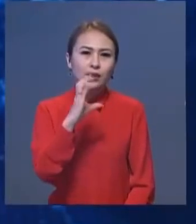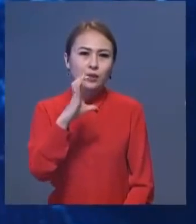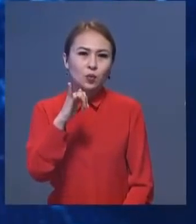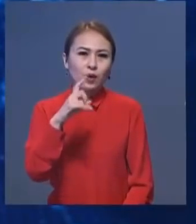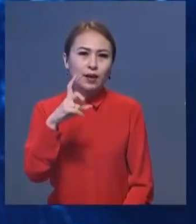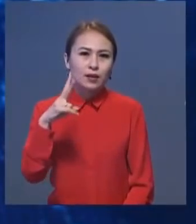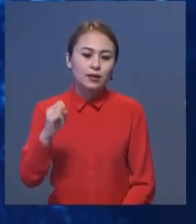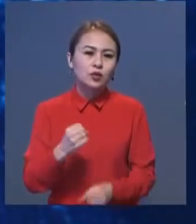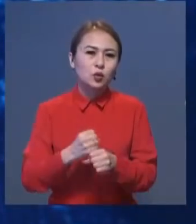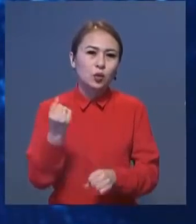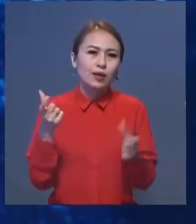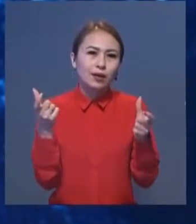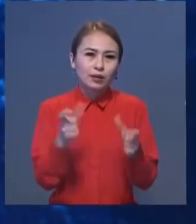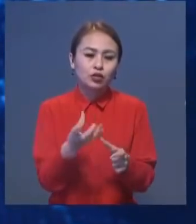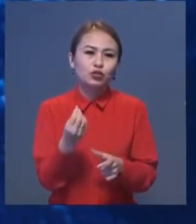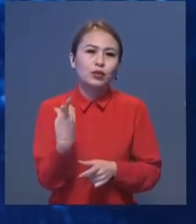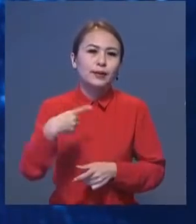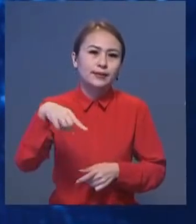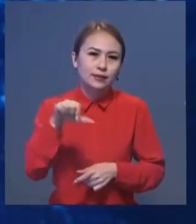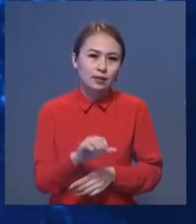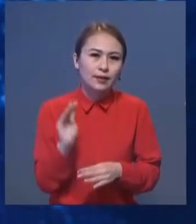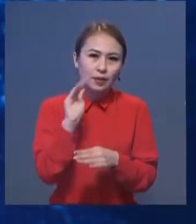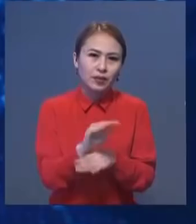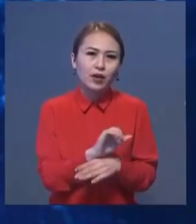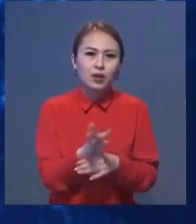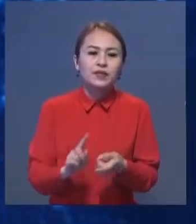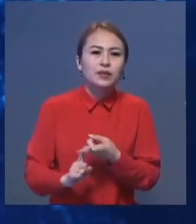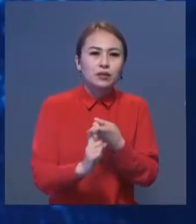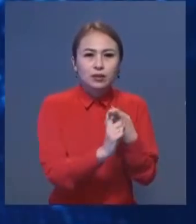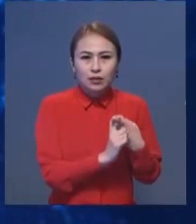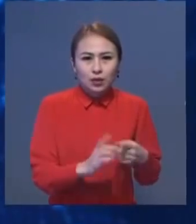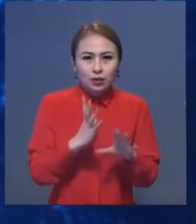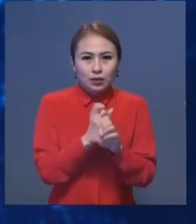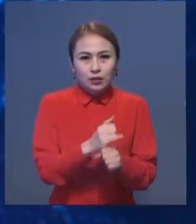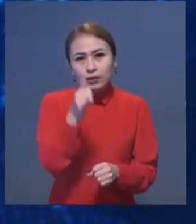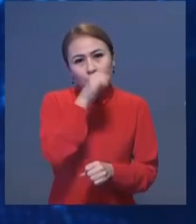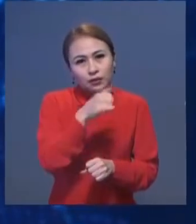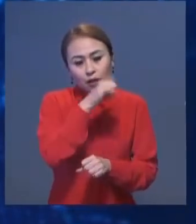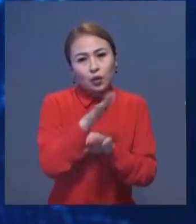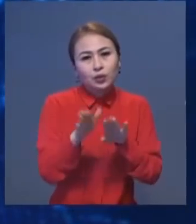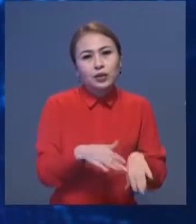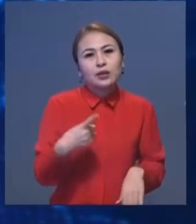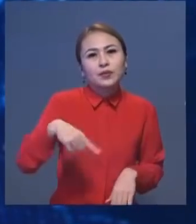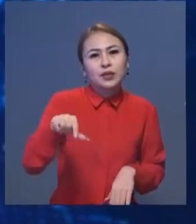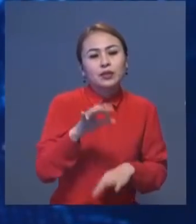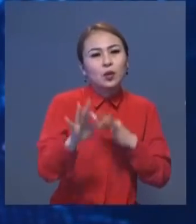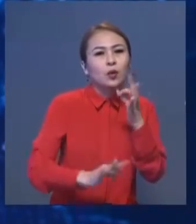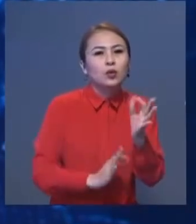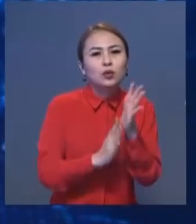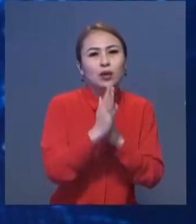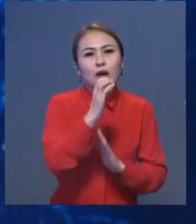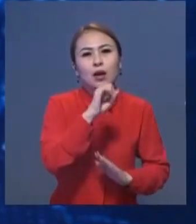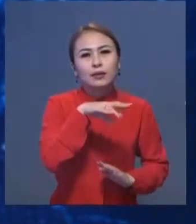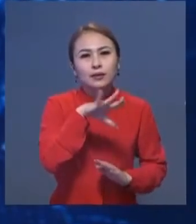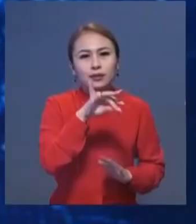Венесуэлада қатаң карантин тағы бір аптаға ұзартылды. Өткені коронавирусты жұқтыру деректері азаймай отыр. Өткен аптада мұнда тәуліктік өсім